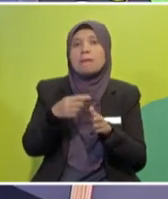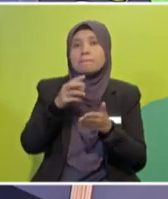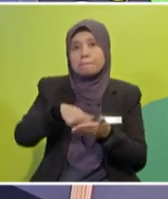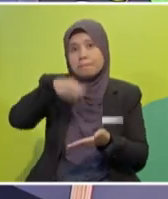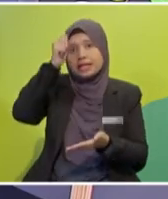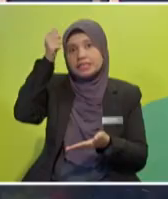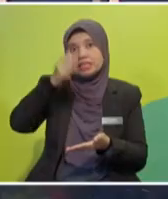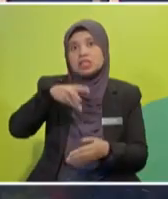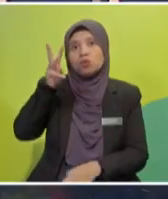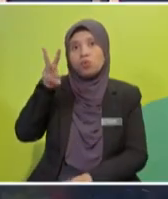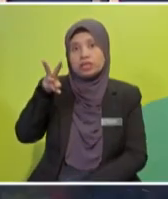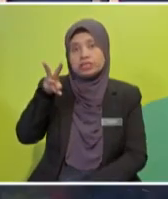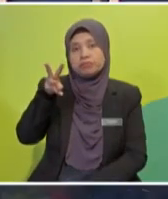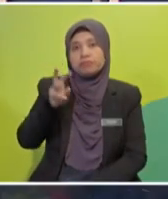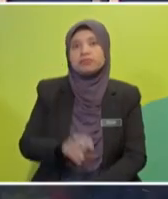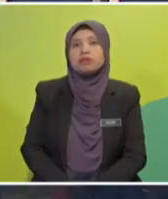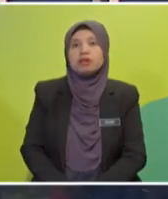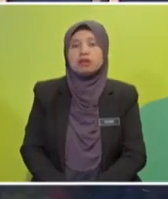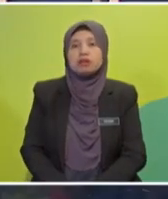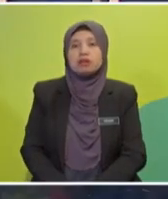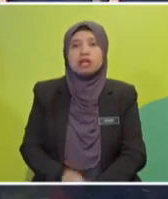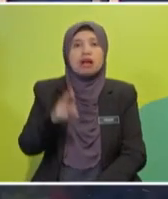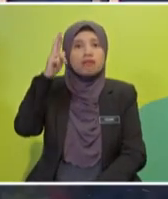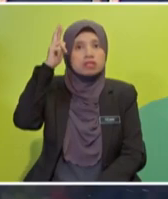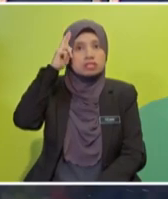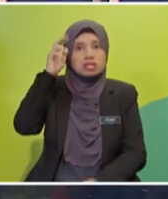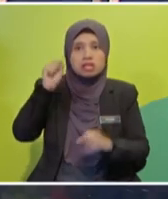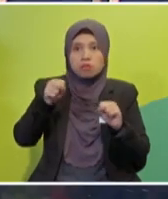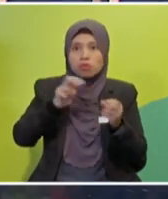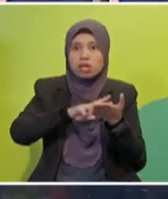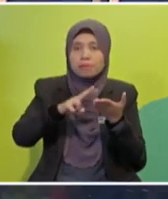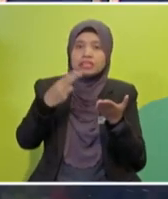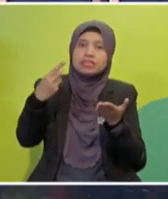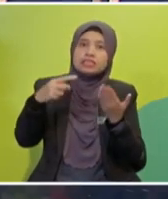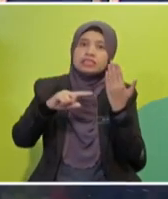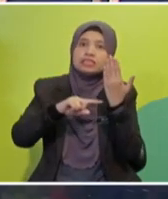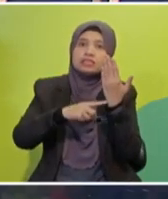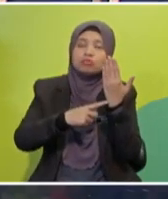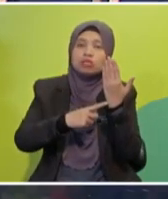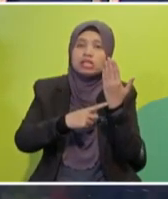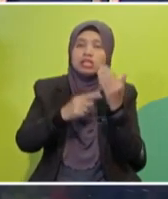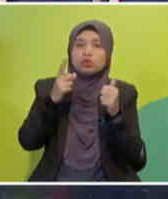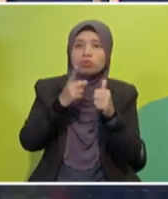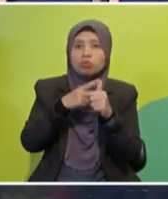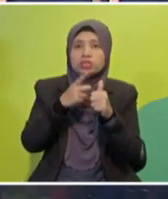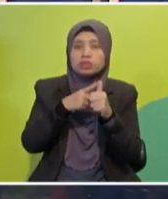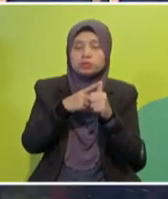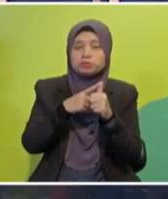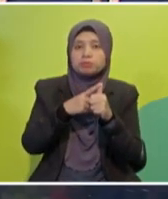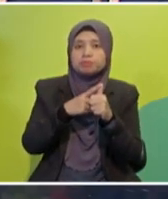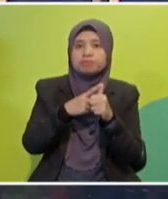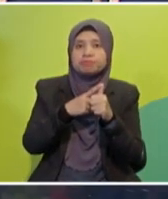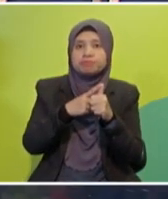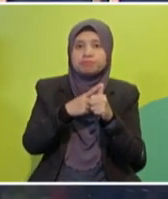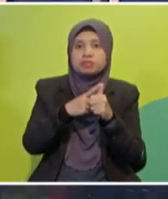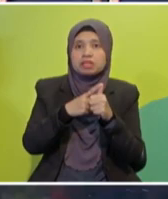boleh Rizki? Okey, Rizki boleh baca balik pun tak apa. Ulang balik. Tata cara yang pertama mandi wajib. Okay, yang pertama